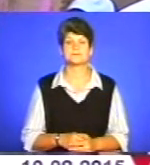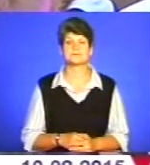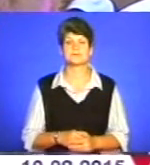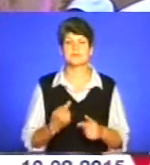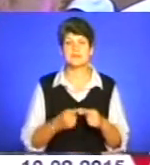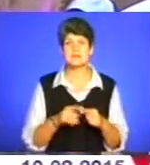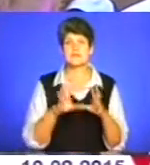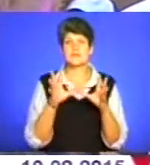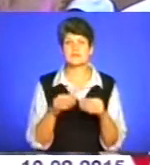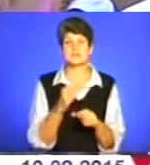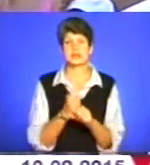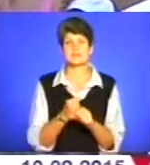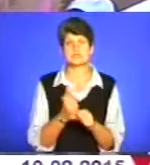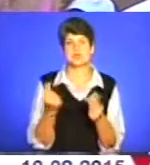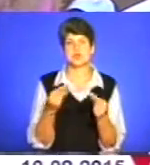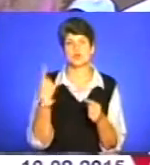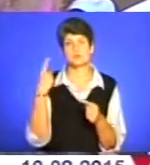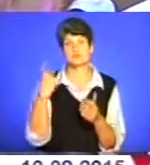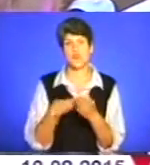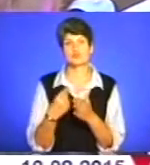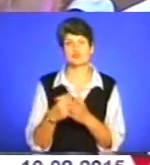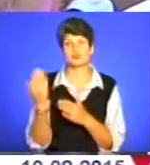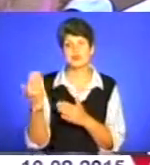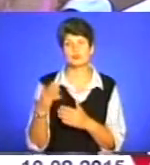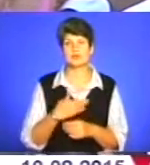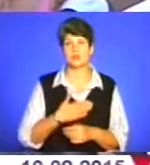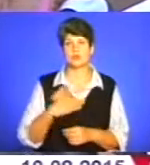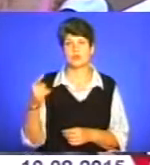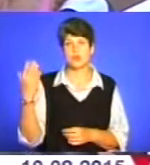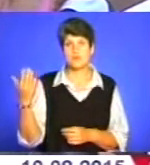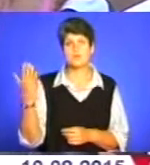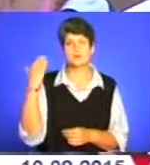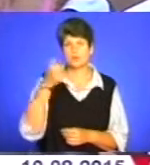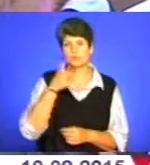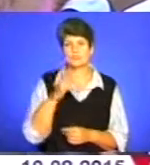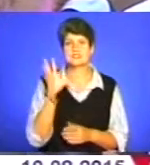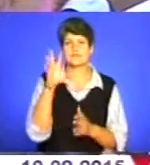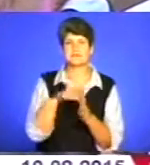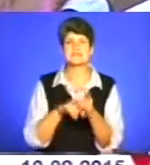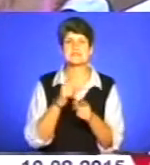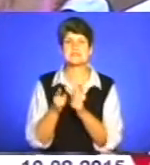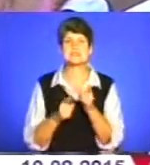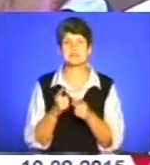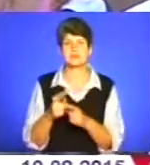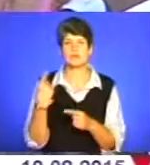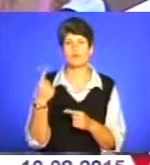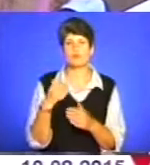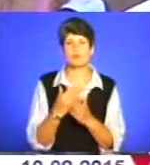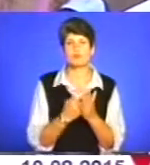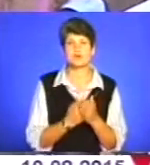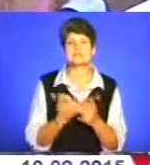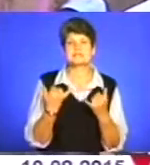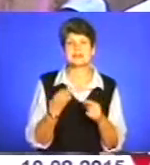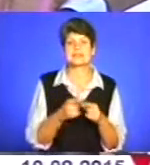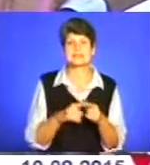Це все робиться за кошти обласного бюджету нашого тернопільського, тому що минулого року ми внесли зміни до обласної програми оздоровлення відпочинку, і зараз якраз ці